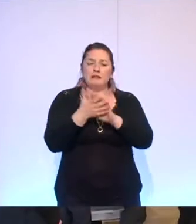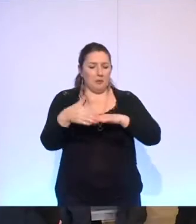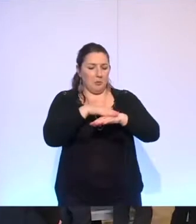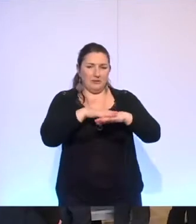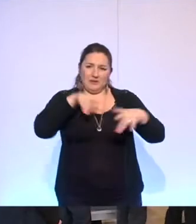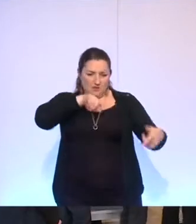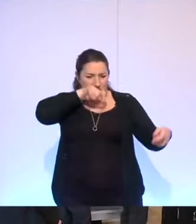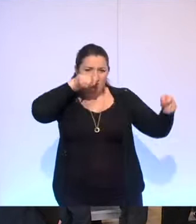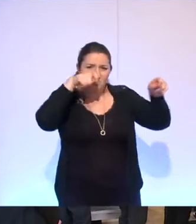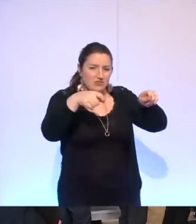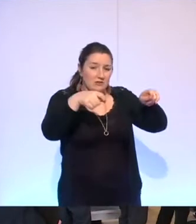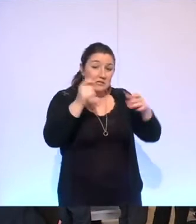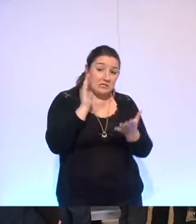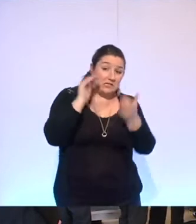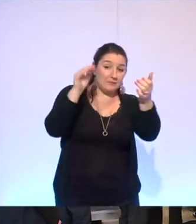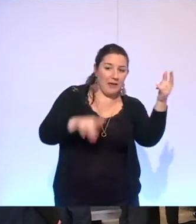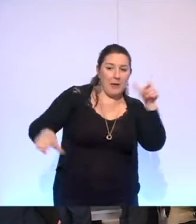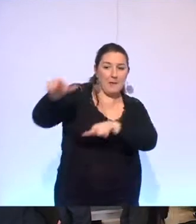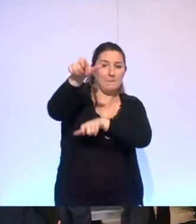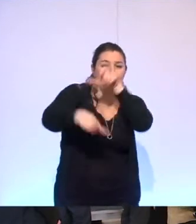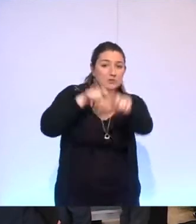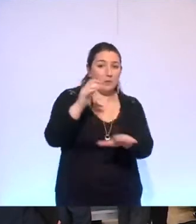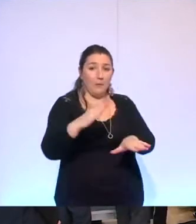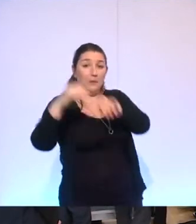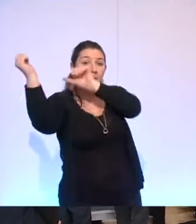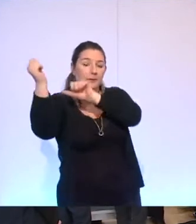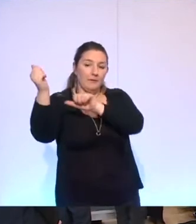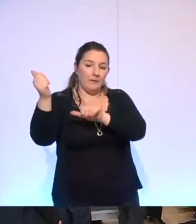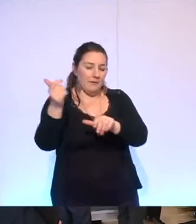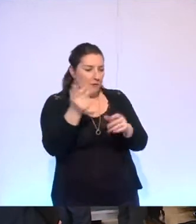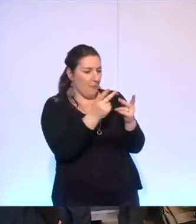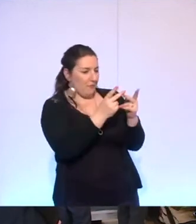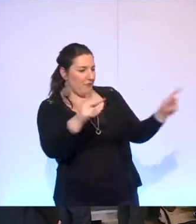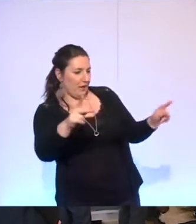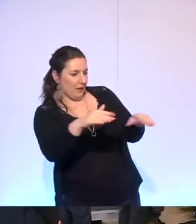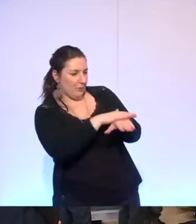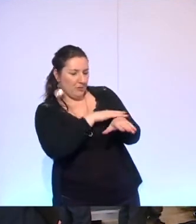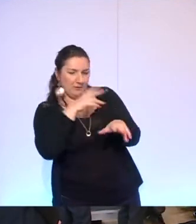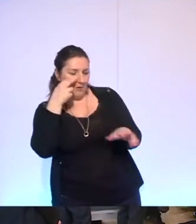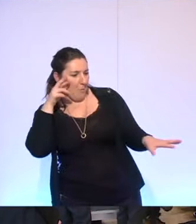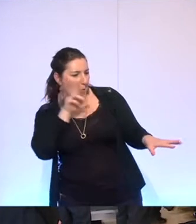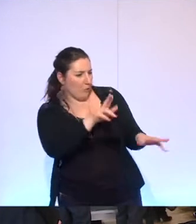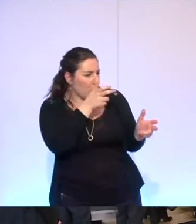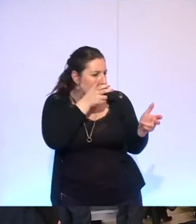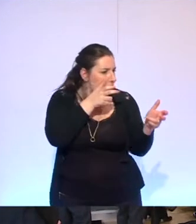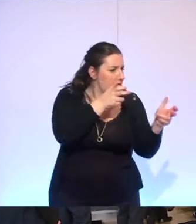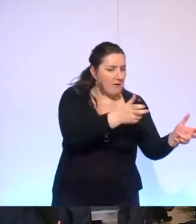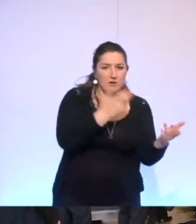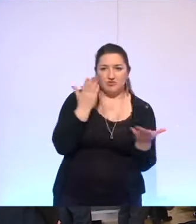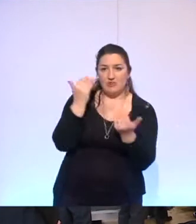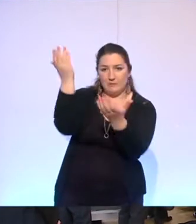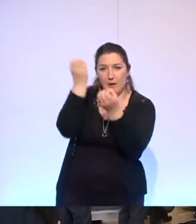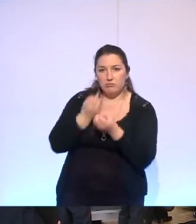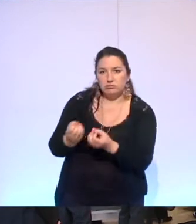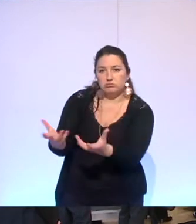de redonner envie aux abstentionnistes de s'intéresser aux affaires de la cité, de leur cité? Nous pensons